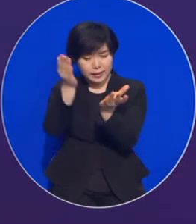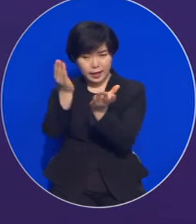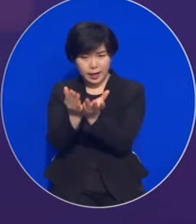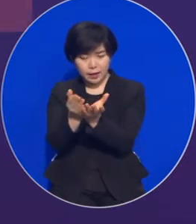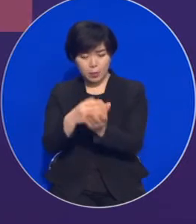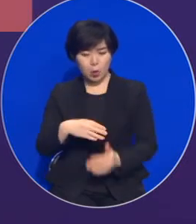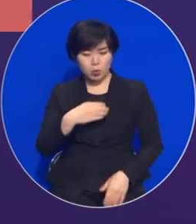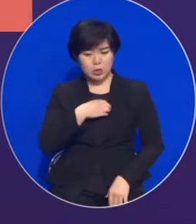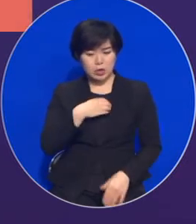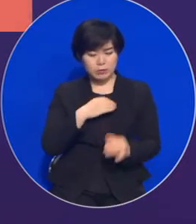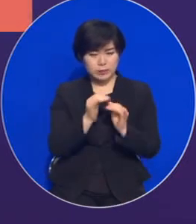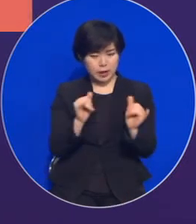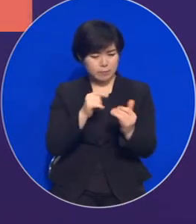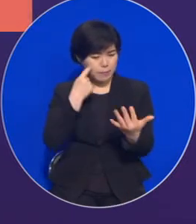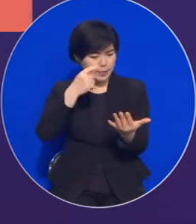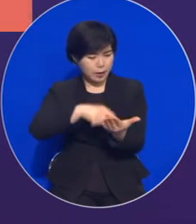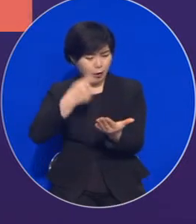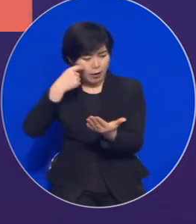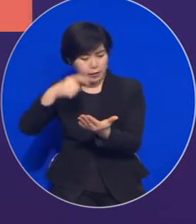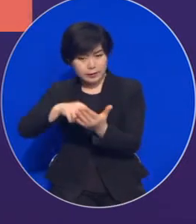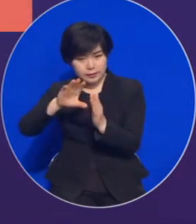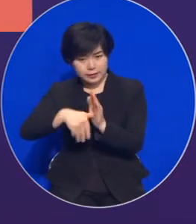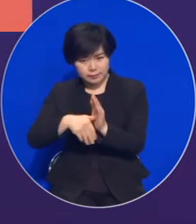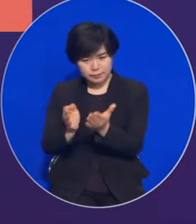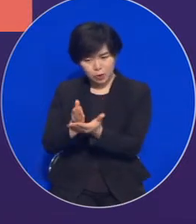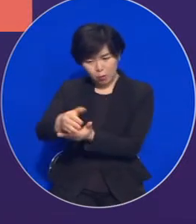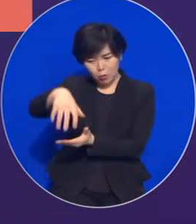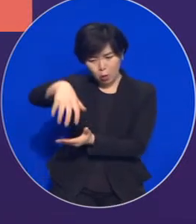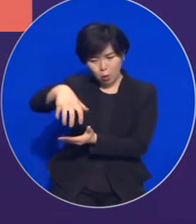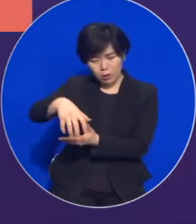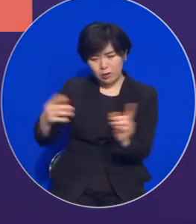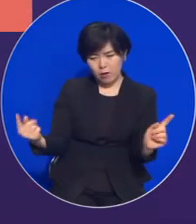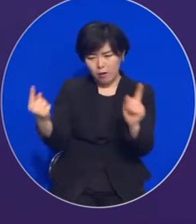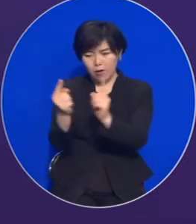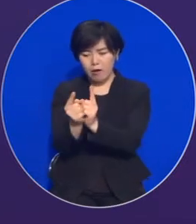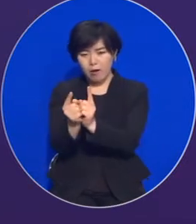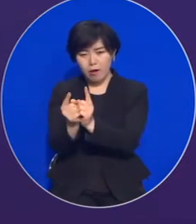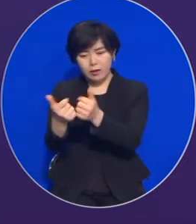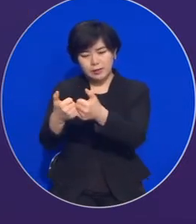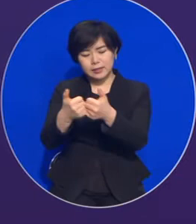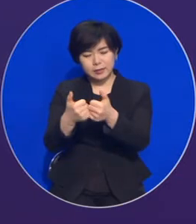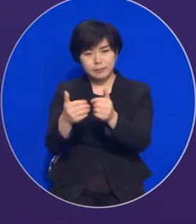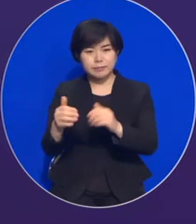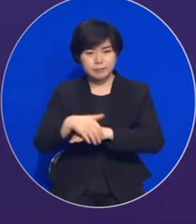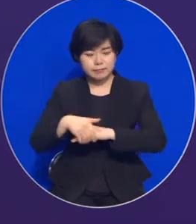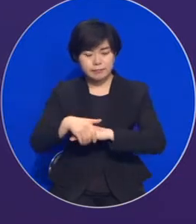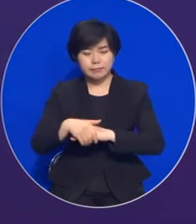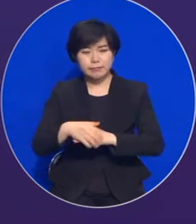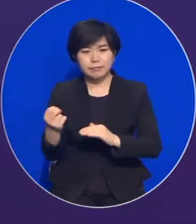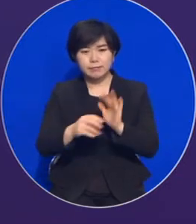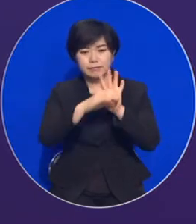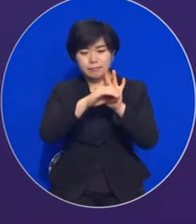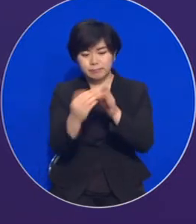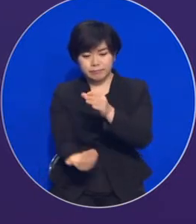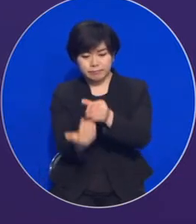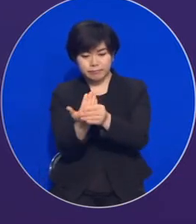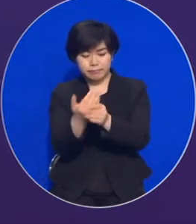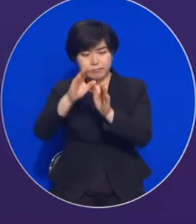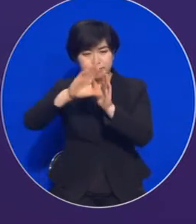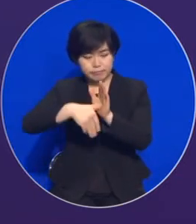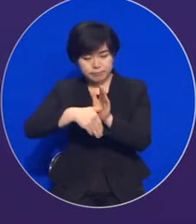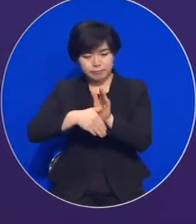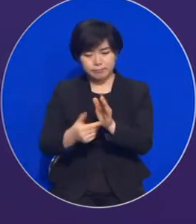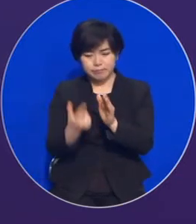고위험군 을 발굴 하면 전문기관으로 0개 심리상담을 지원합니다 코론 알고 등 재난이 발생했을 때 신속하게